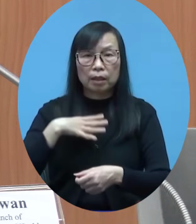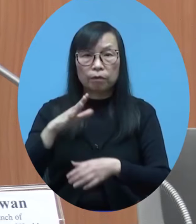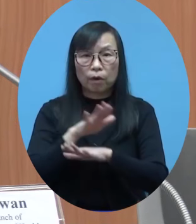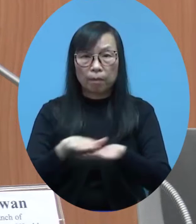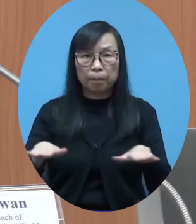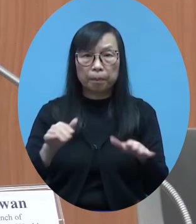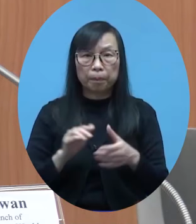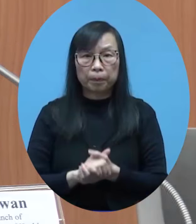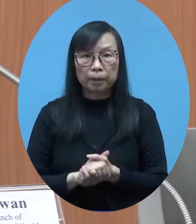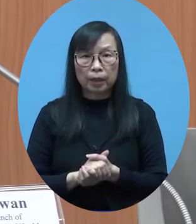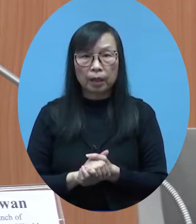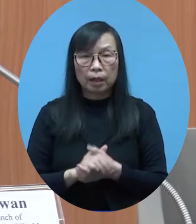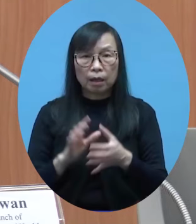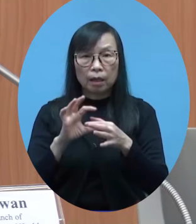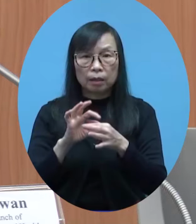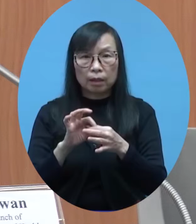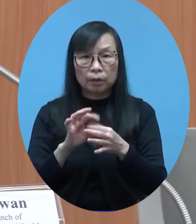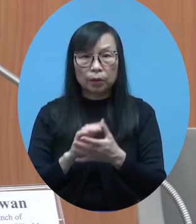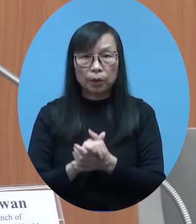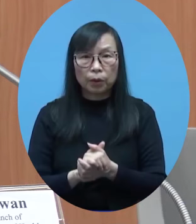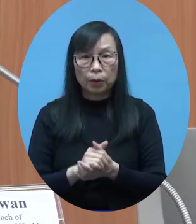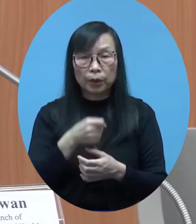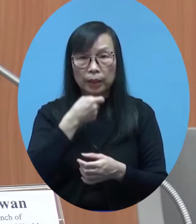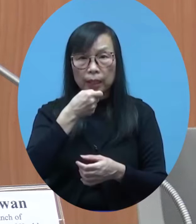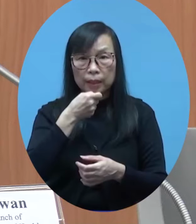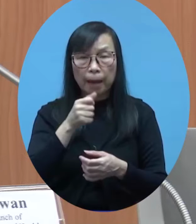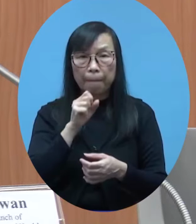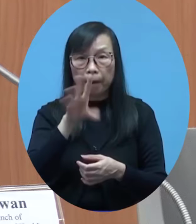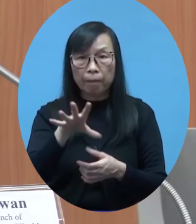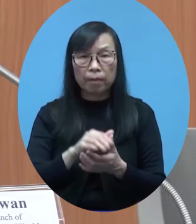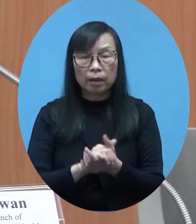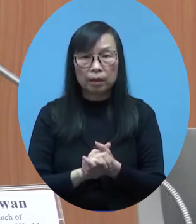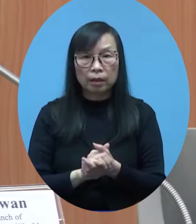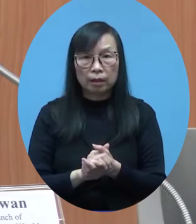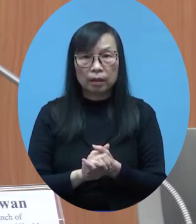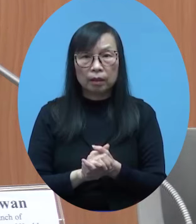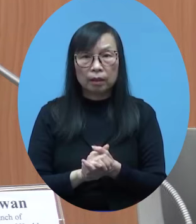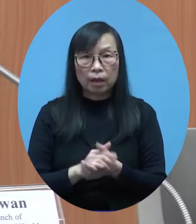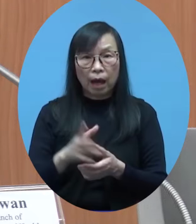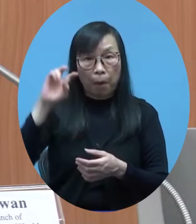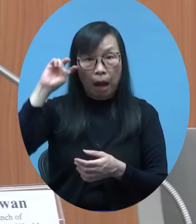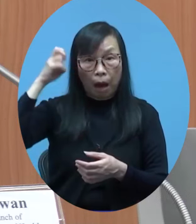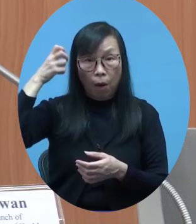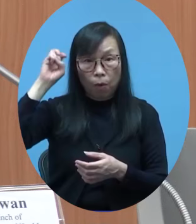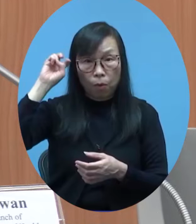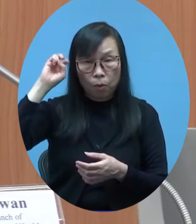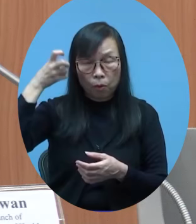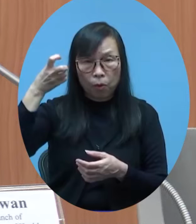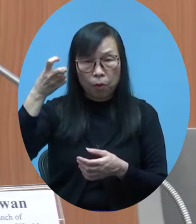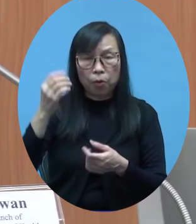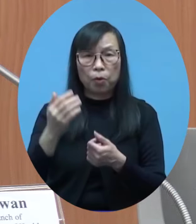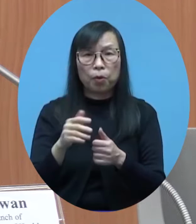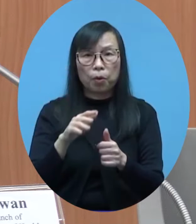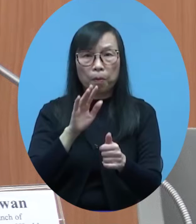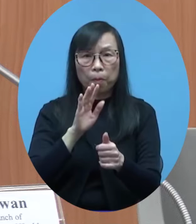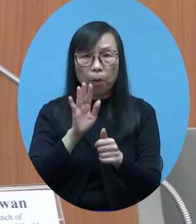嘅。關於第二位即係記者朋友就係問翻，即係我哋會唔會考慮即係幫我哋即係